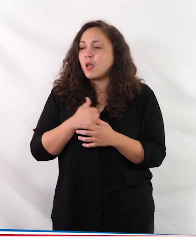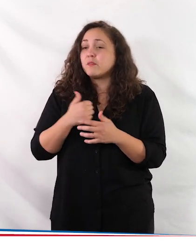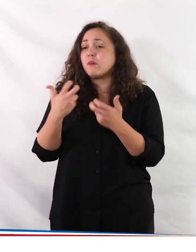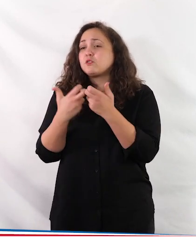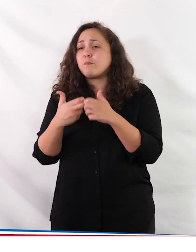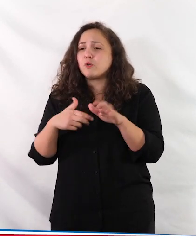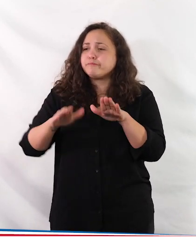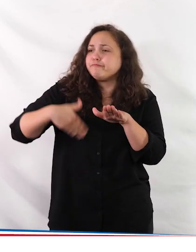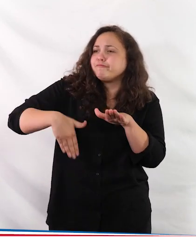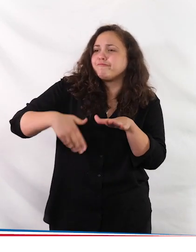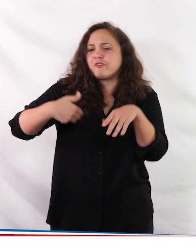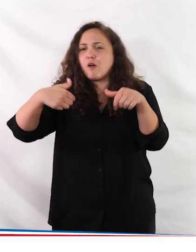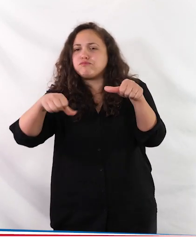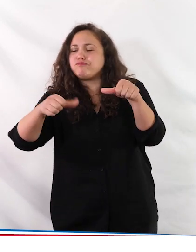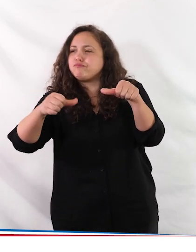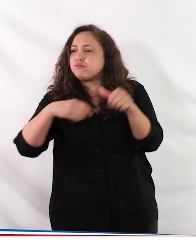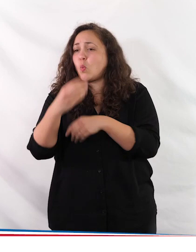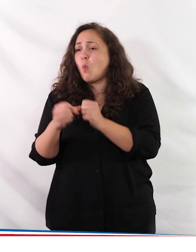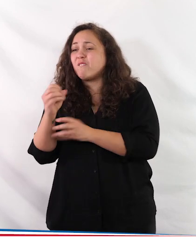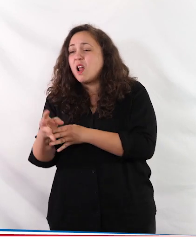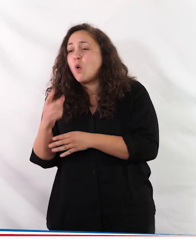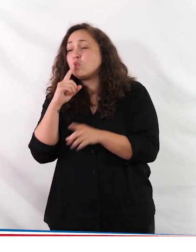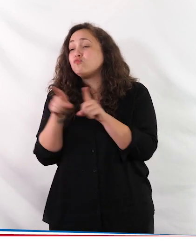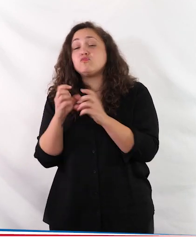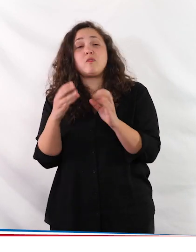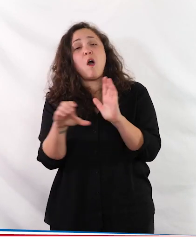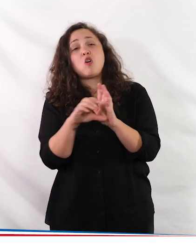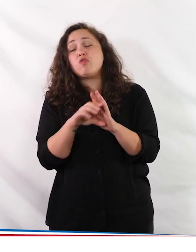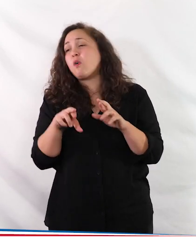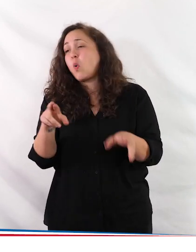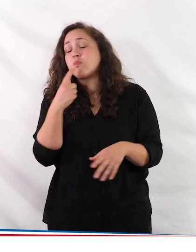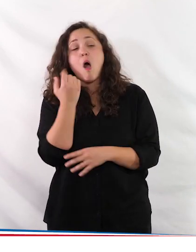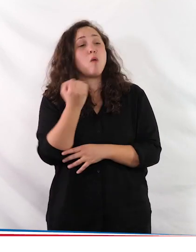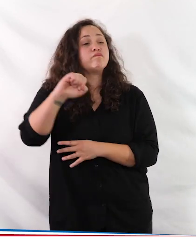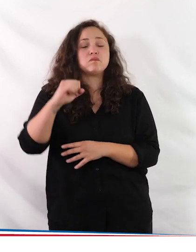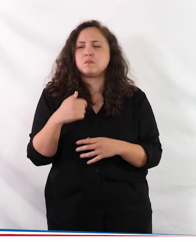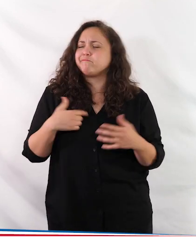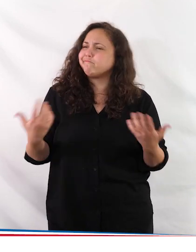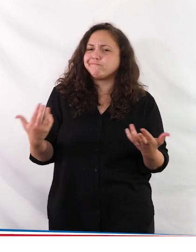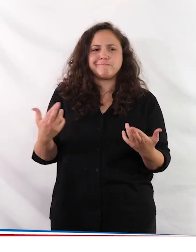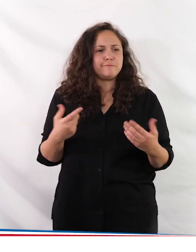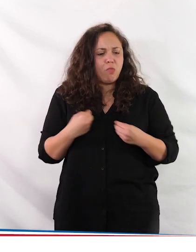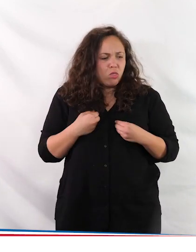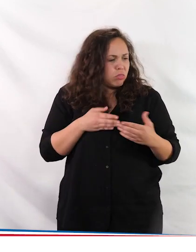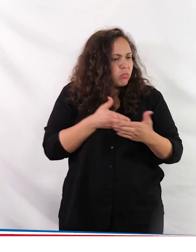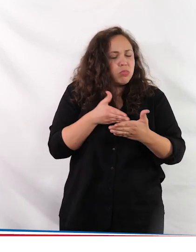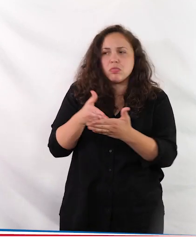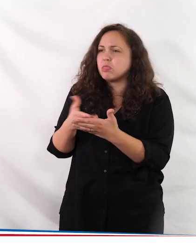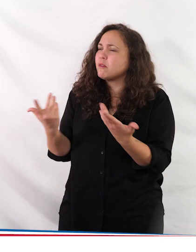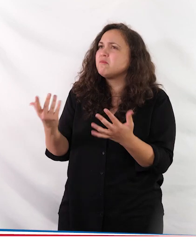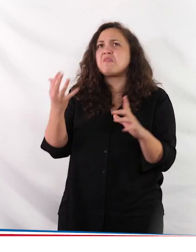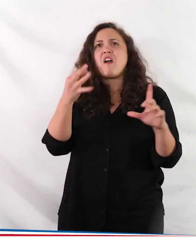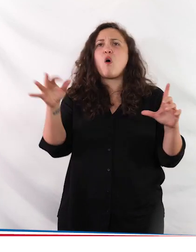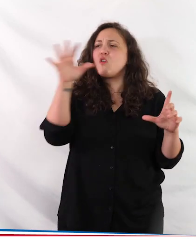individuels, pardon, les trottinettes, les vélos, qui souvent ne respectent pas le code de la route. Qu'est-ce qu'on peut faire